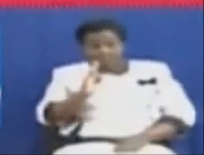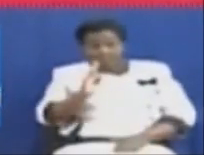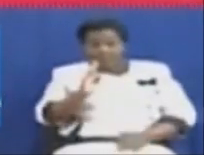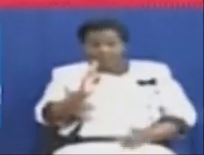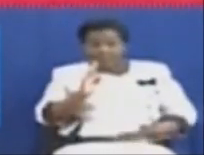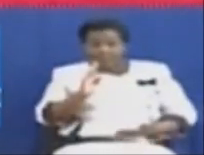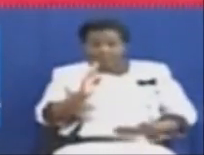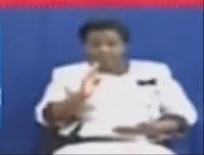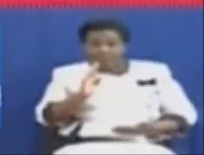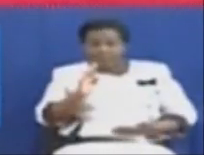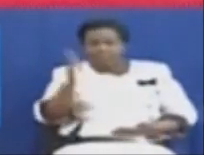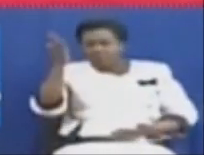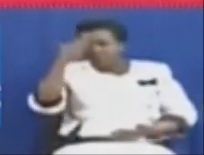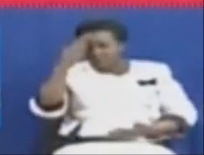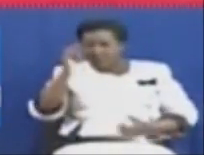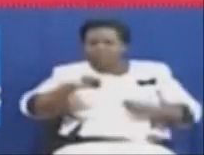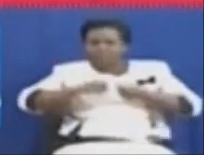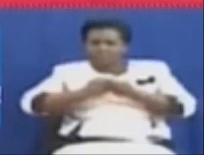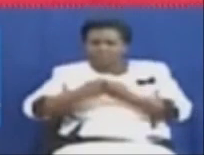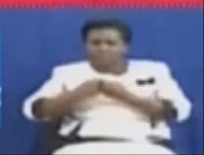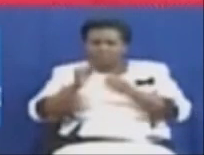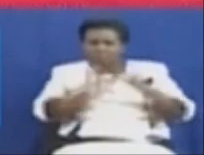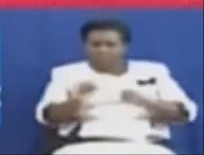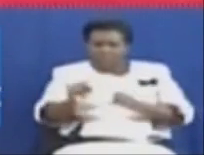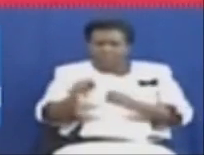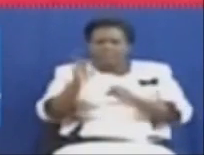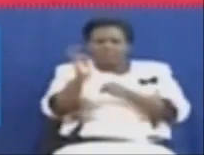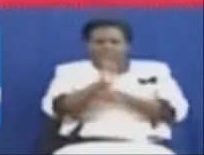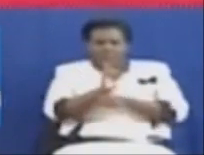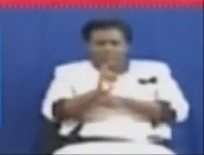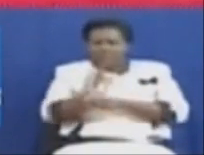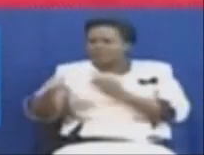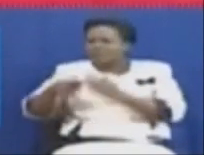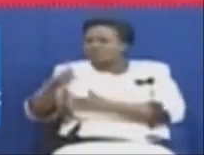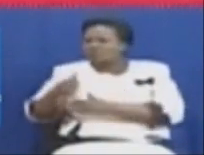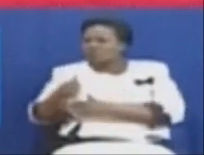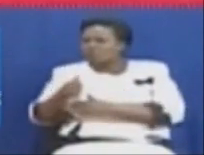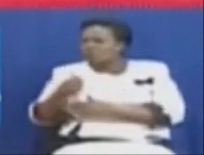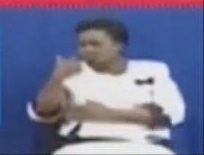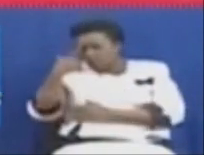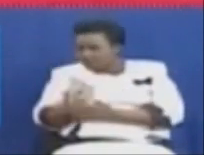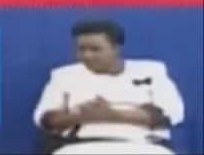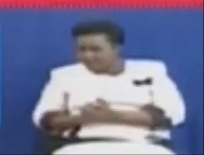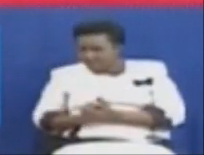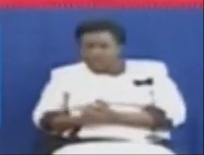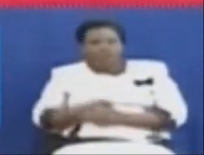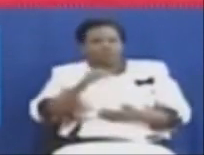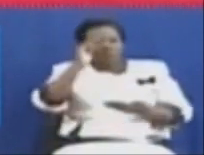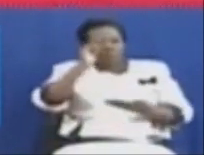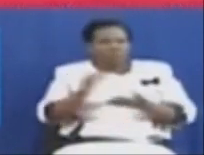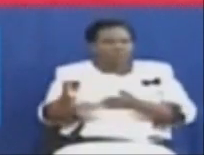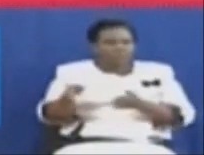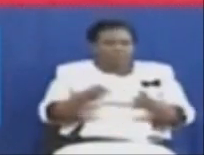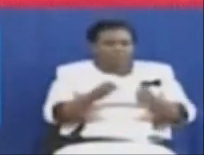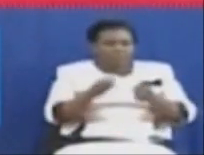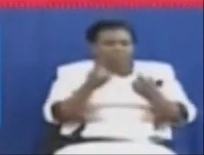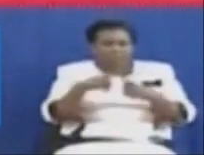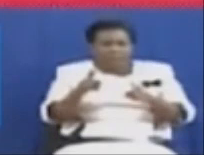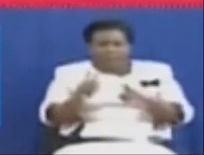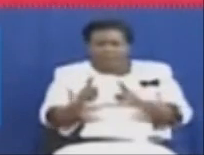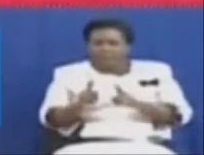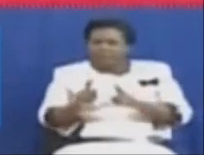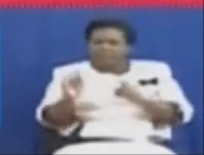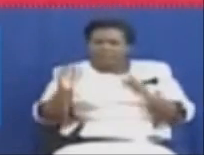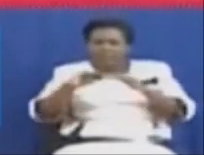yaliyopo hususan kwenye upande wa wanachama na kuipa serikali nguvu za kisheria juu ya vyama vya ushirika? Swali hilo linajibiwa na Naibu Waziri